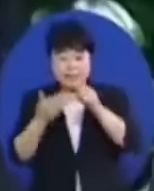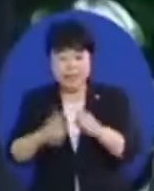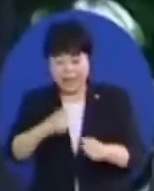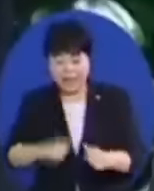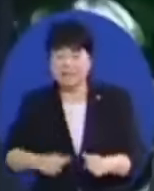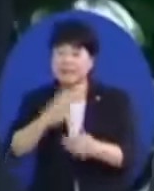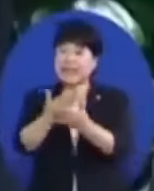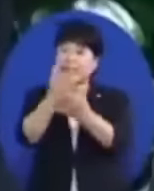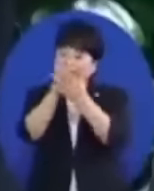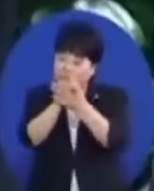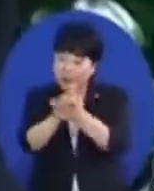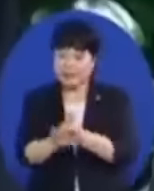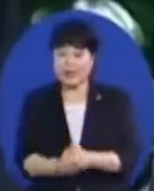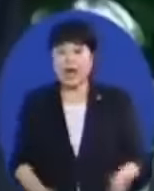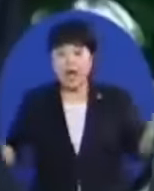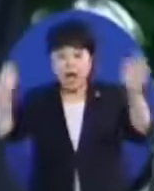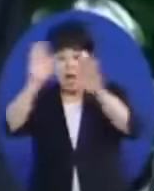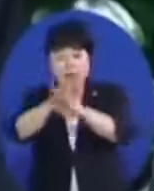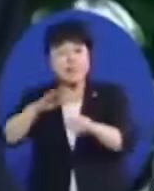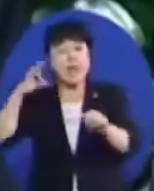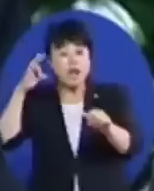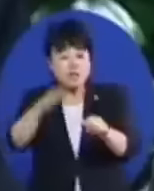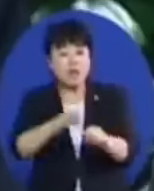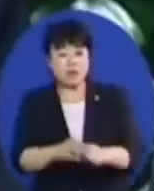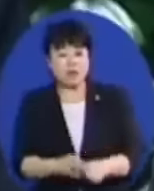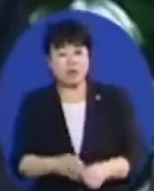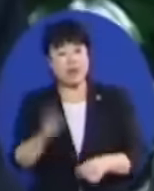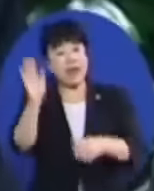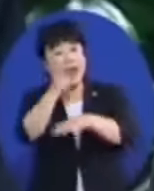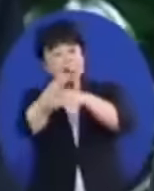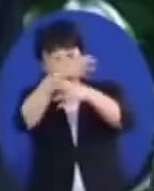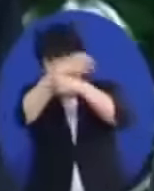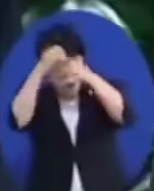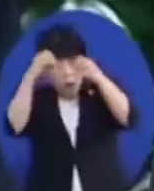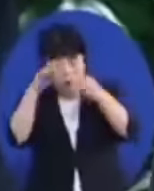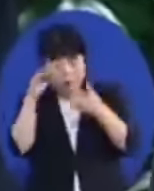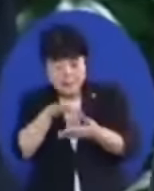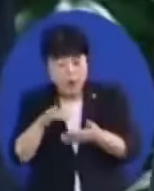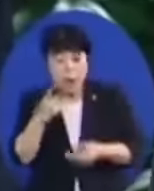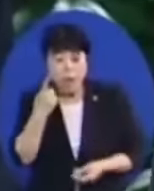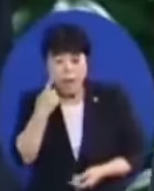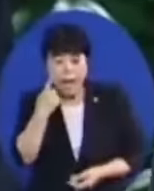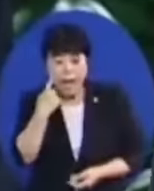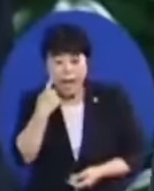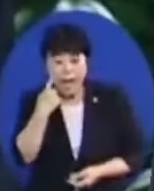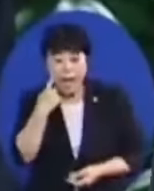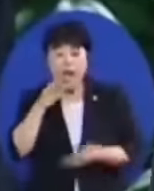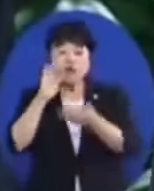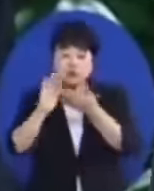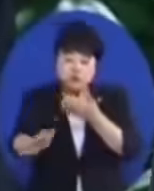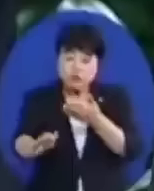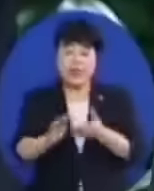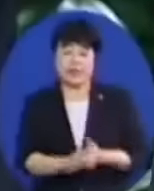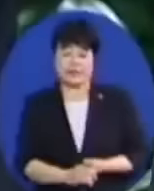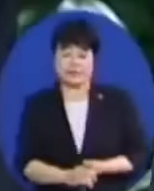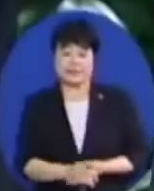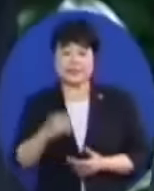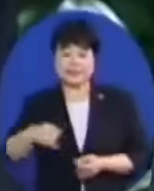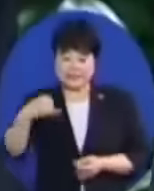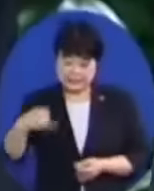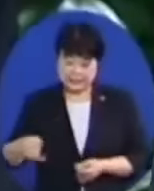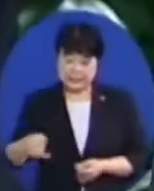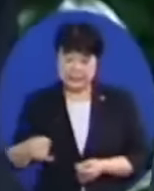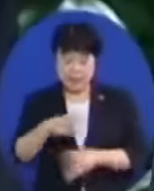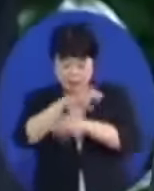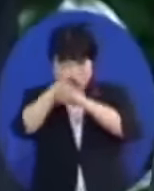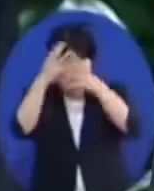아들 달라고 기도하니까 밤중에 불러내어서 하늘 공중에 별들을 헤아리라고 하셨습니다. 그러고 난 다음에 내 자식이